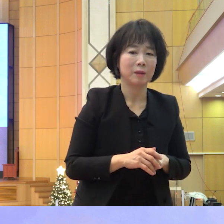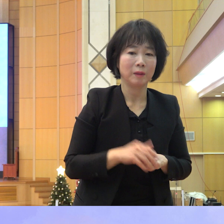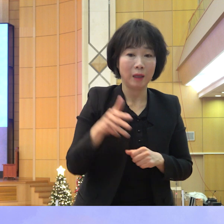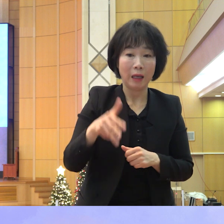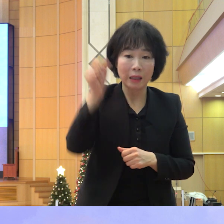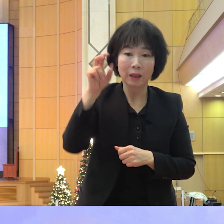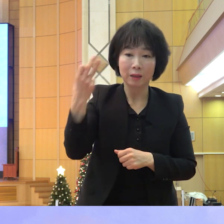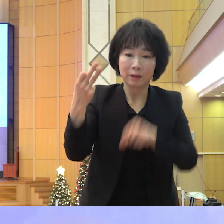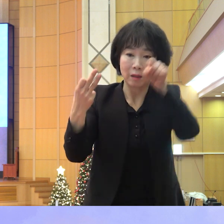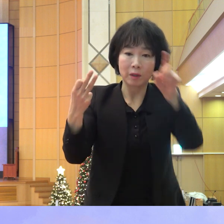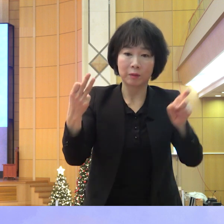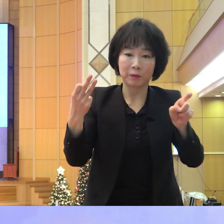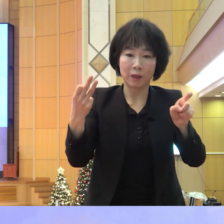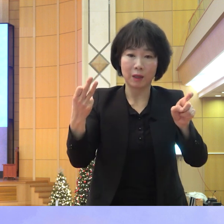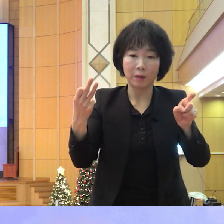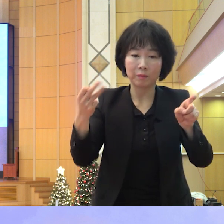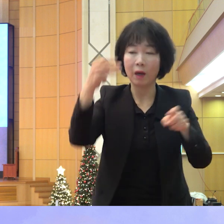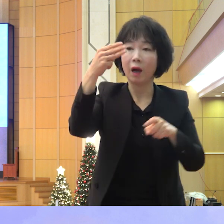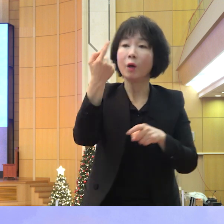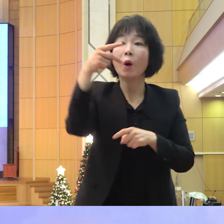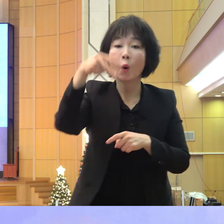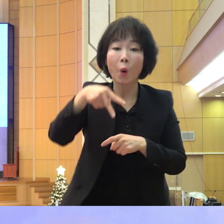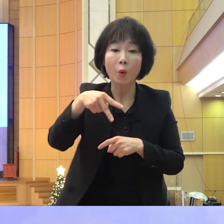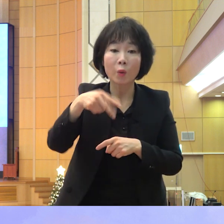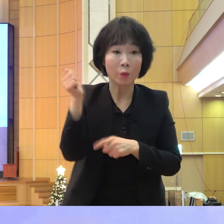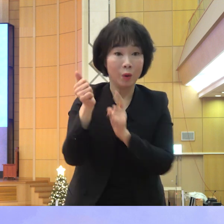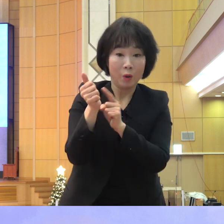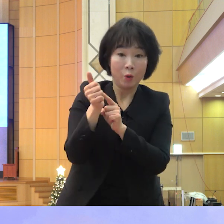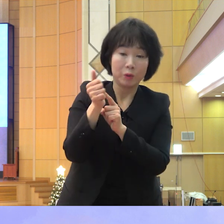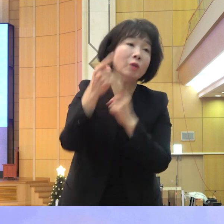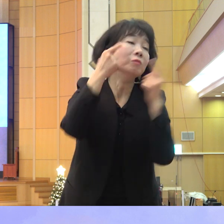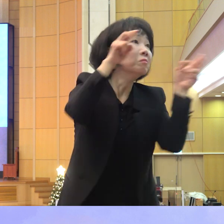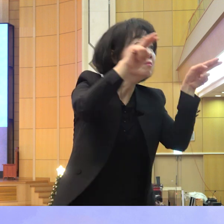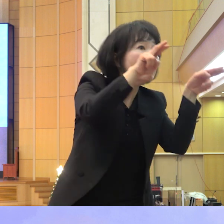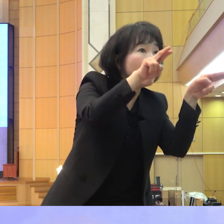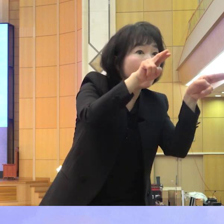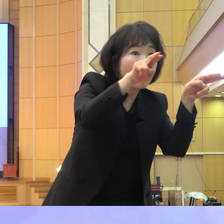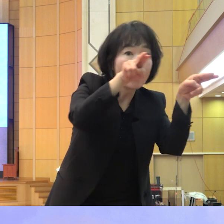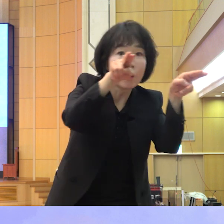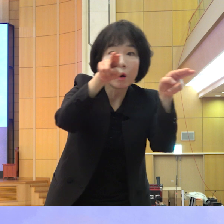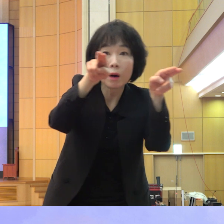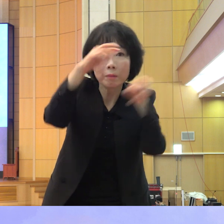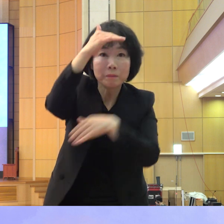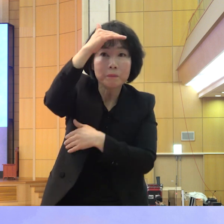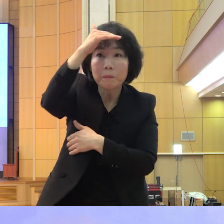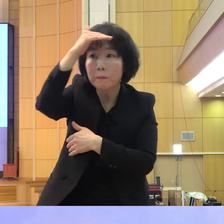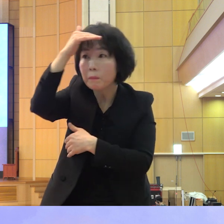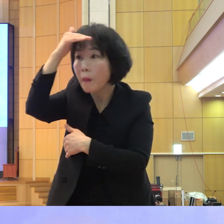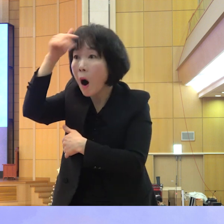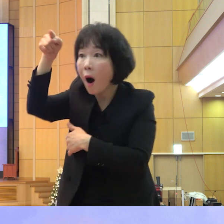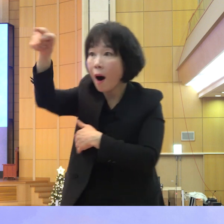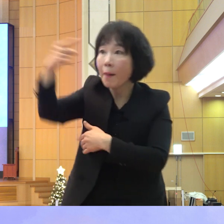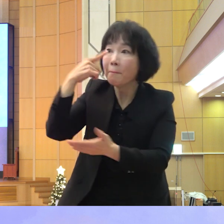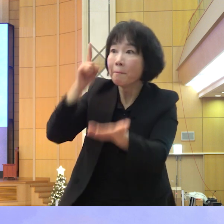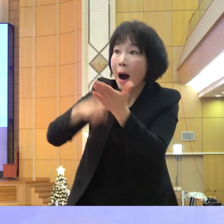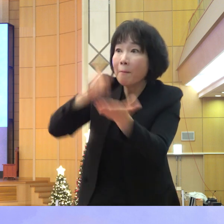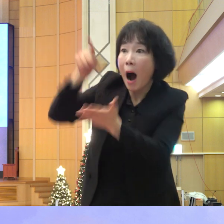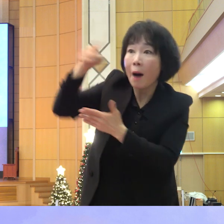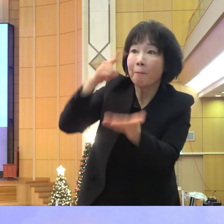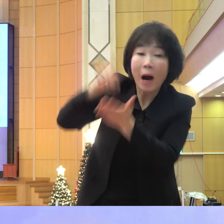창세기 13장 10절에 보니까 이에 롯이, 조카 롯이 눈을 들어 요단 지역의